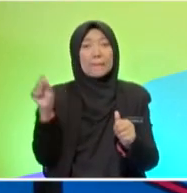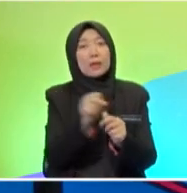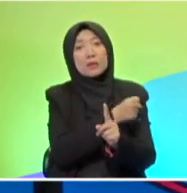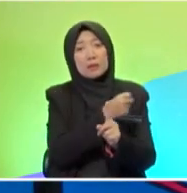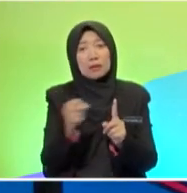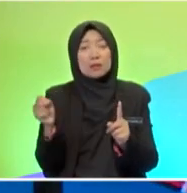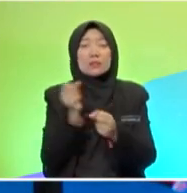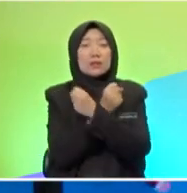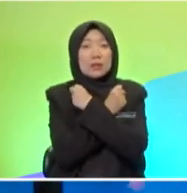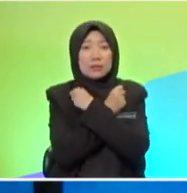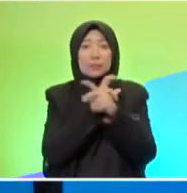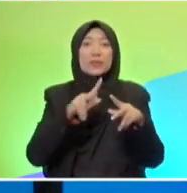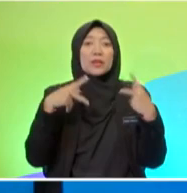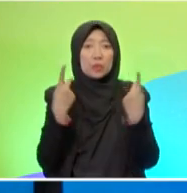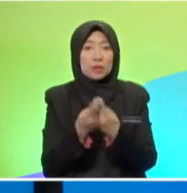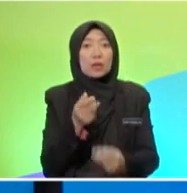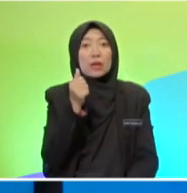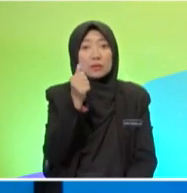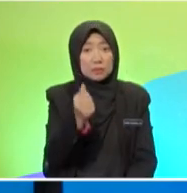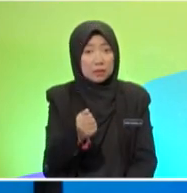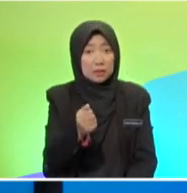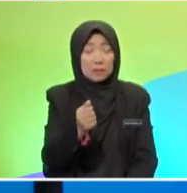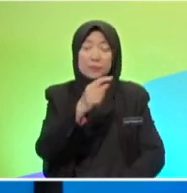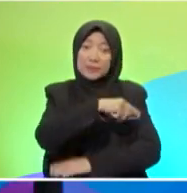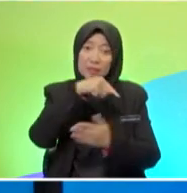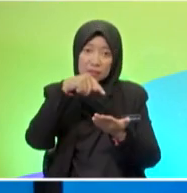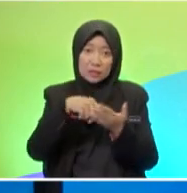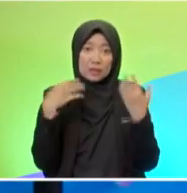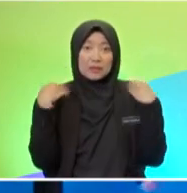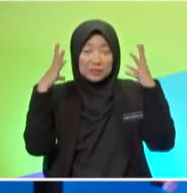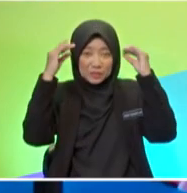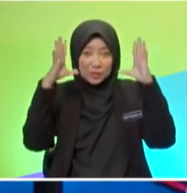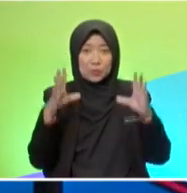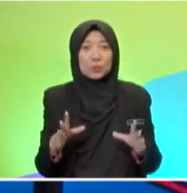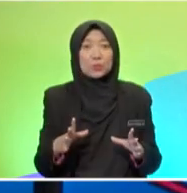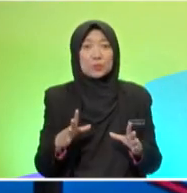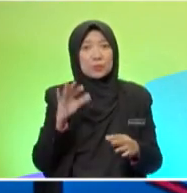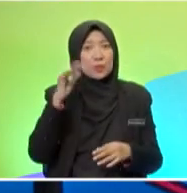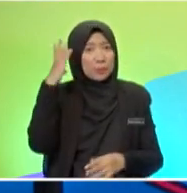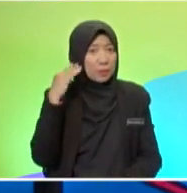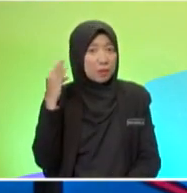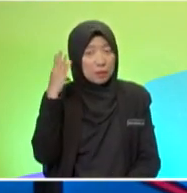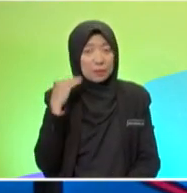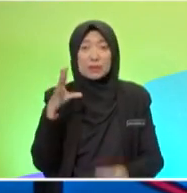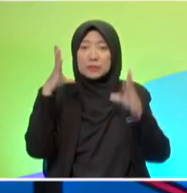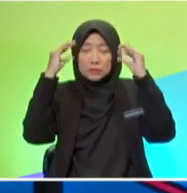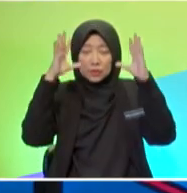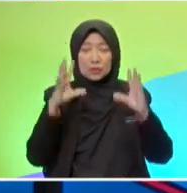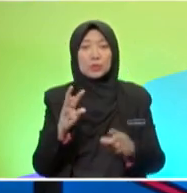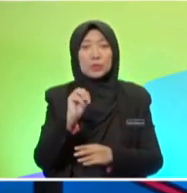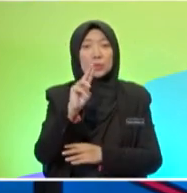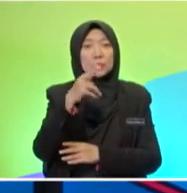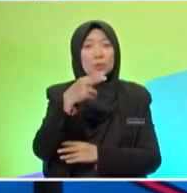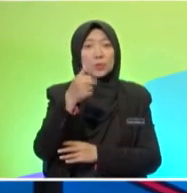keluarga anda dan di studio hari ini kita ada seorang guru yang sangat ceria dan cukup berpengalaman kita ada Cikgu Muhammad